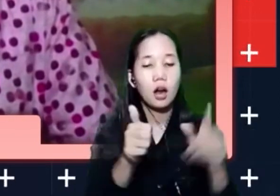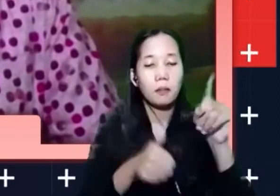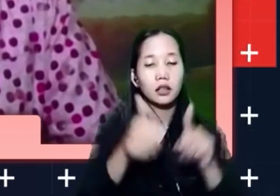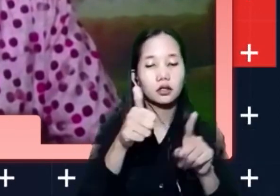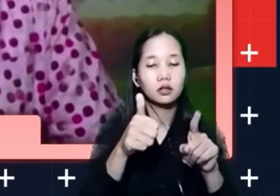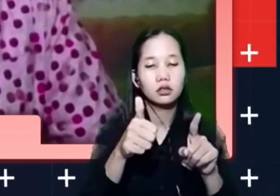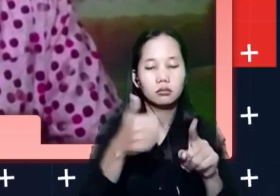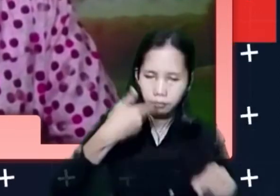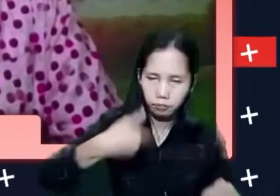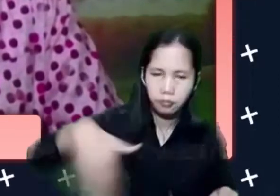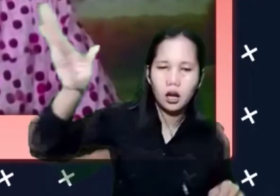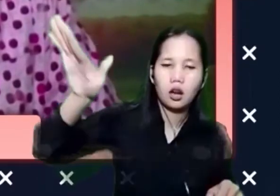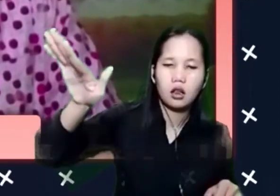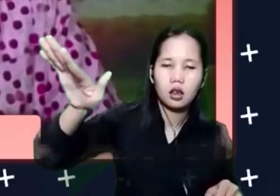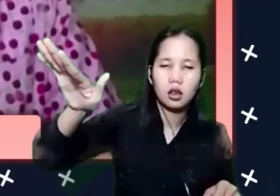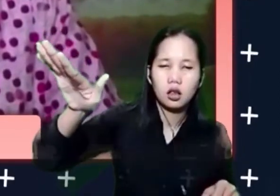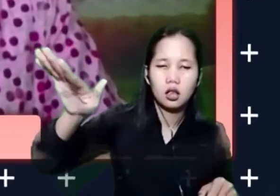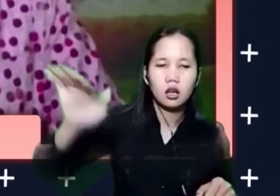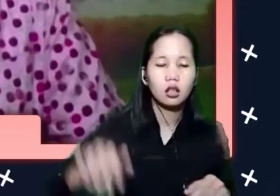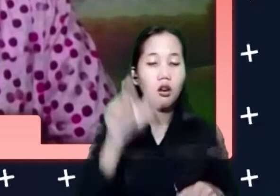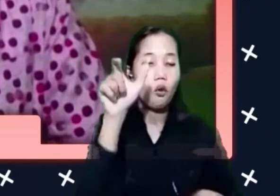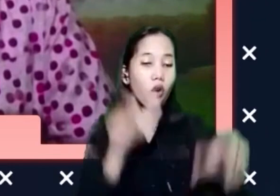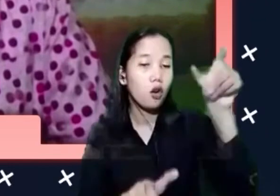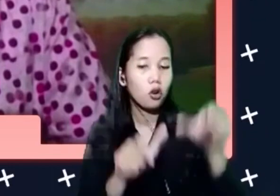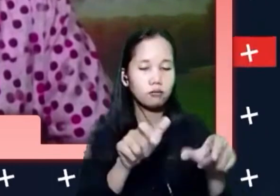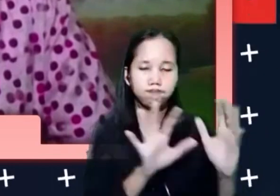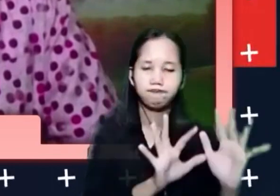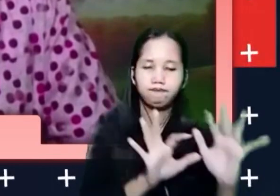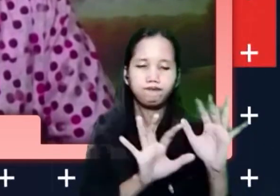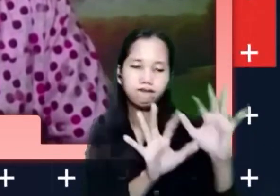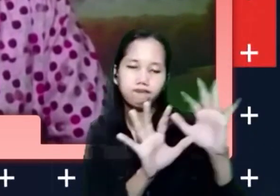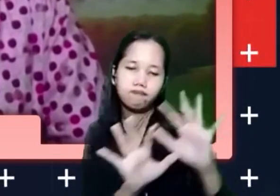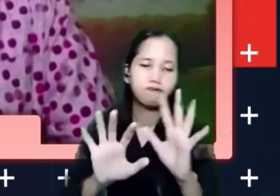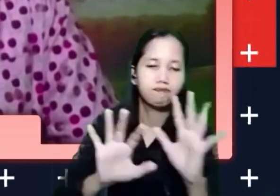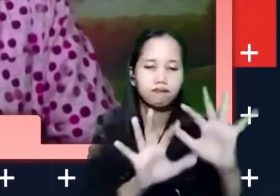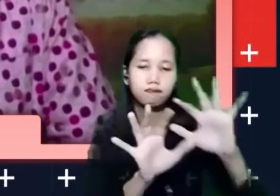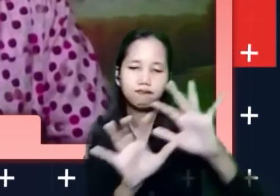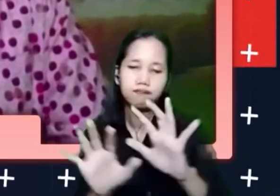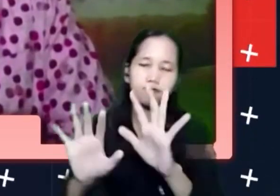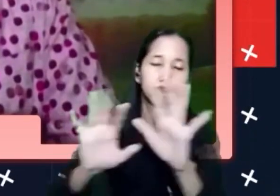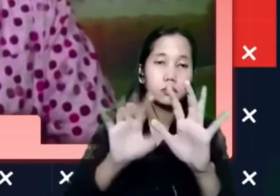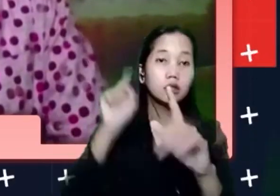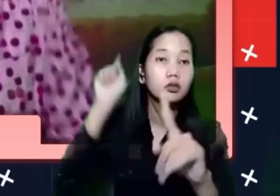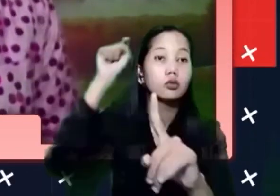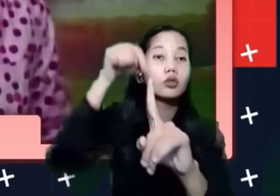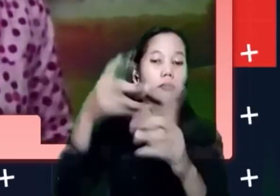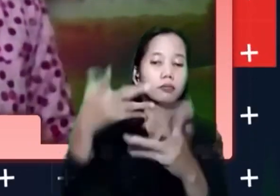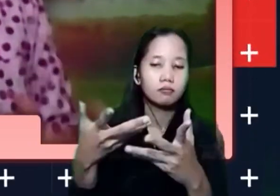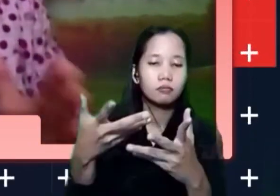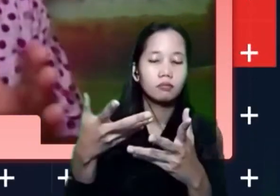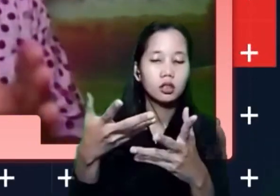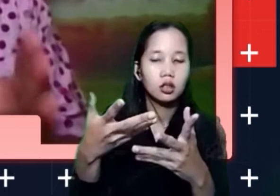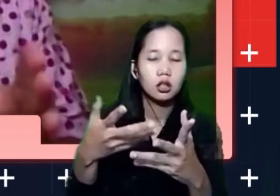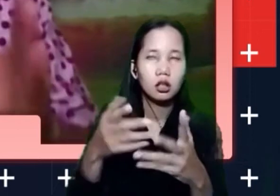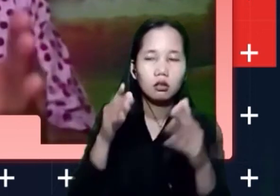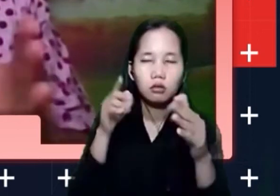dan memandang ke arah Sodom, dan Abraham berjalan bersama-sama dengan mereka untuk mengantarkan mereka.